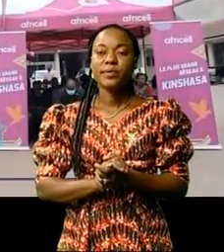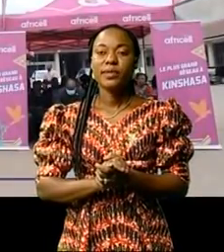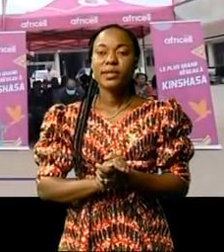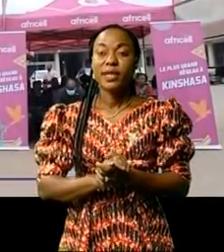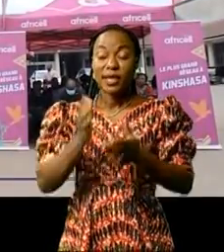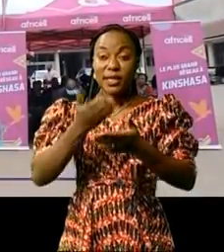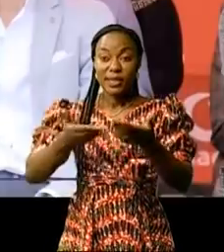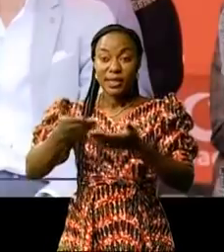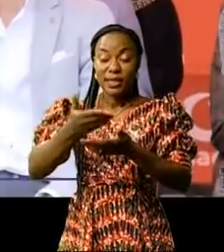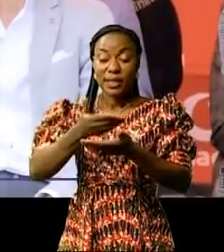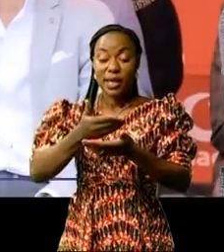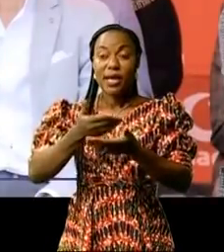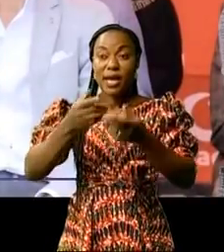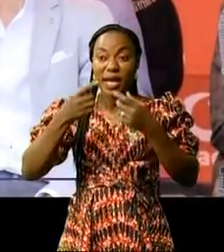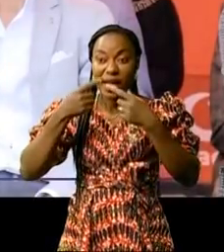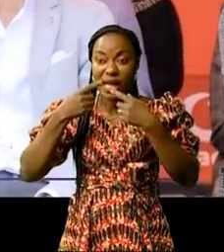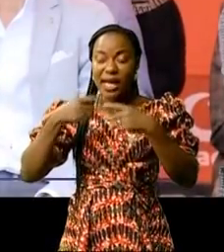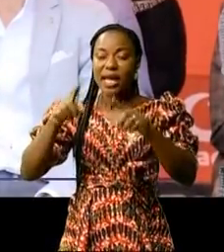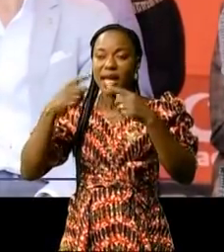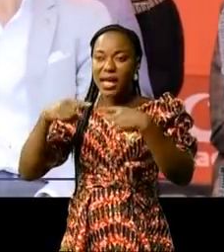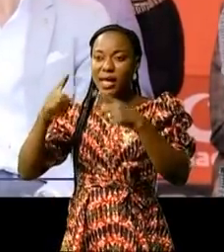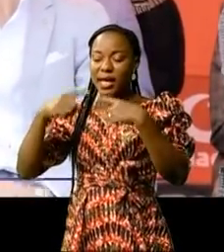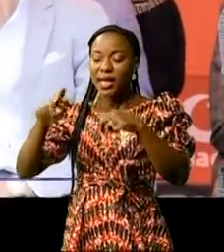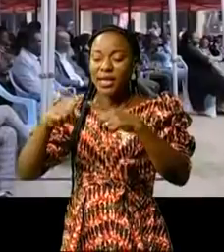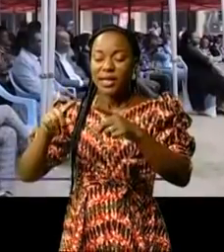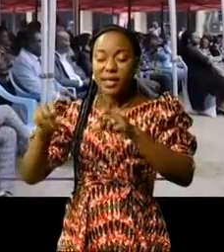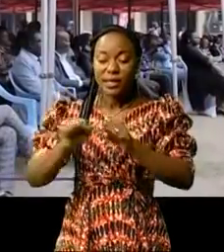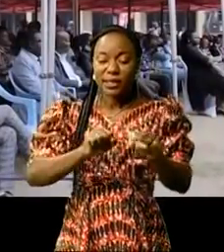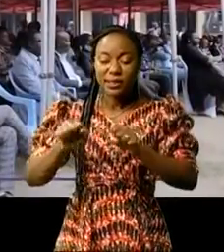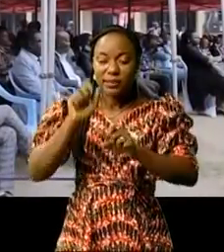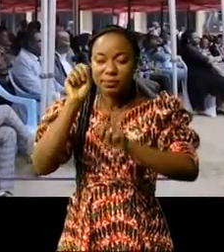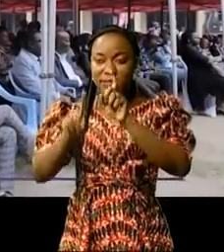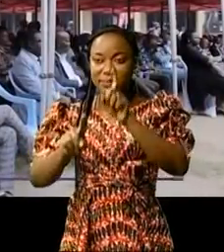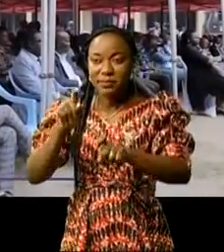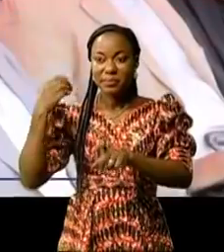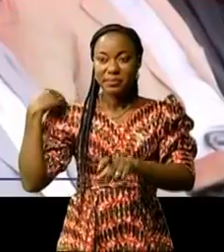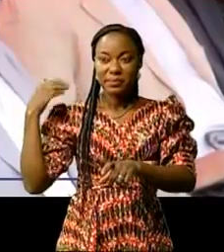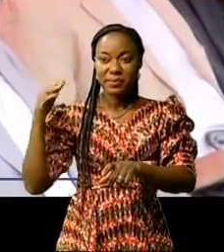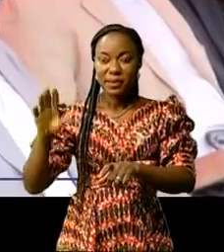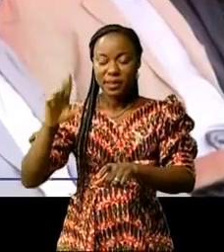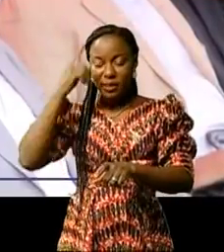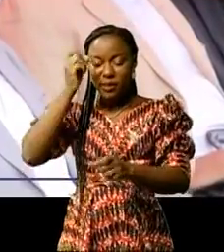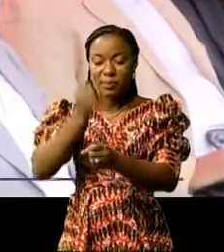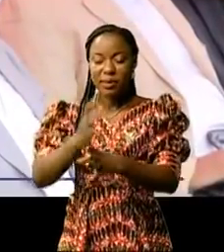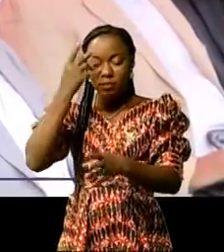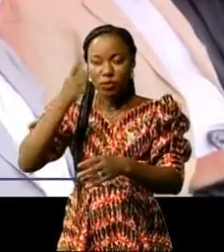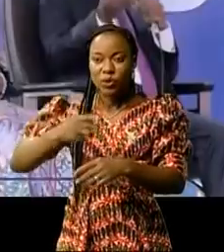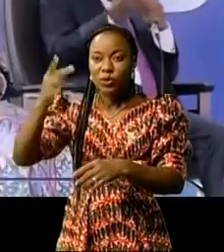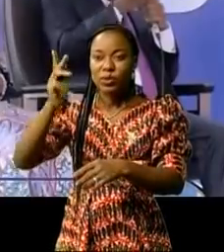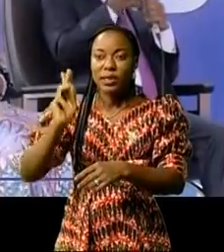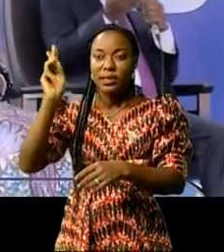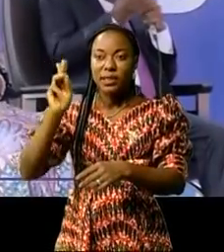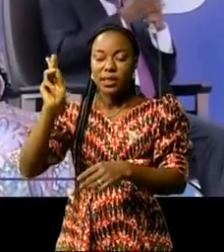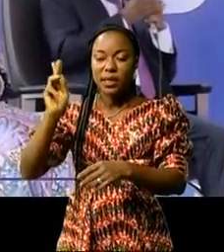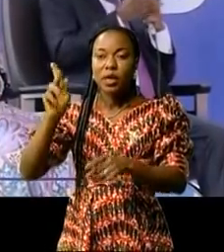le résultat de l'examen d'état édition 2020-2021 sont déjà disponibles pour les provinces du haut katanga et d'autre le